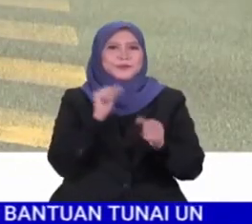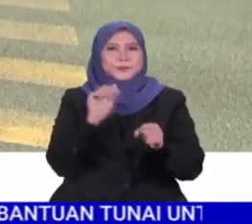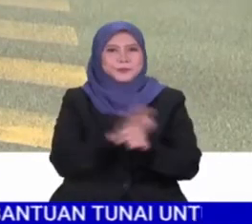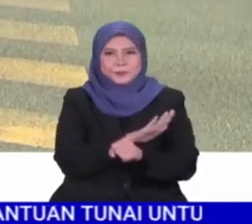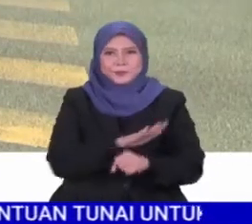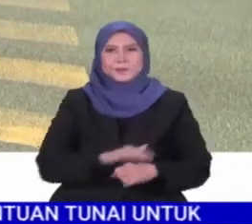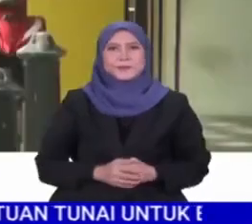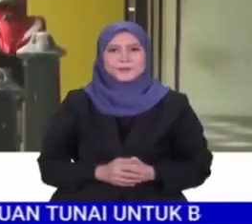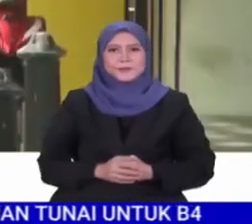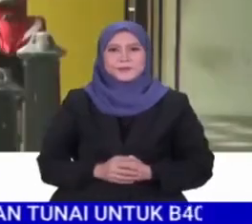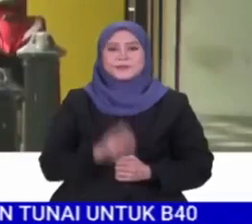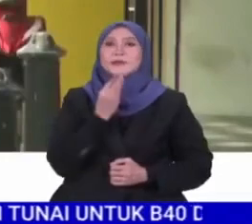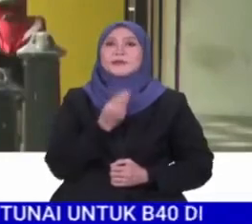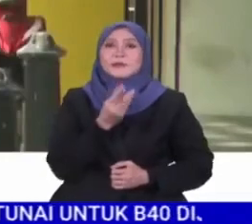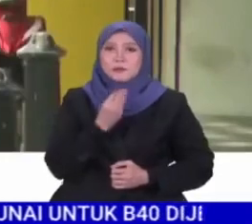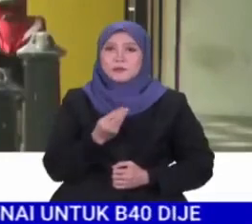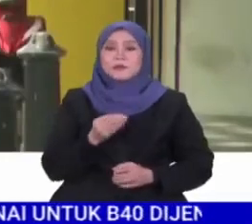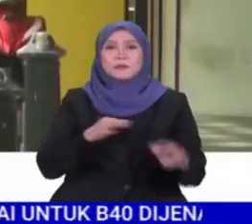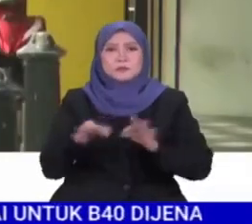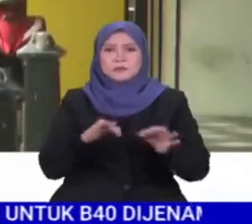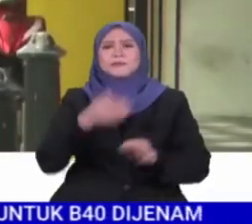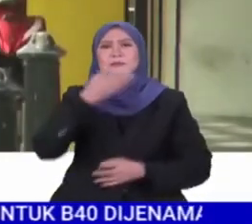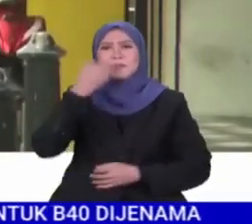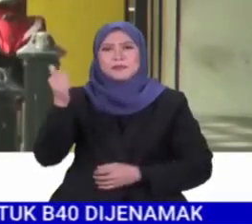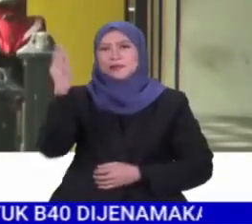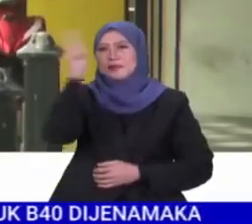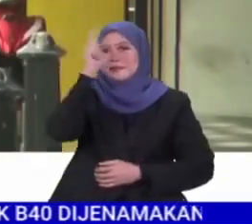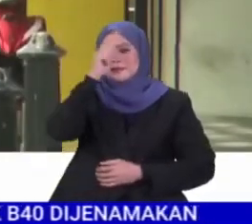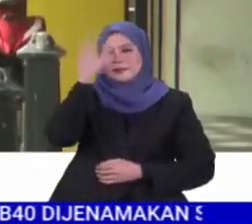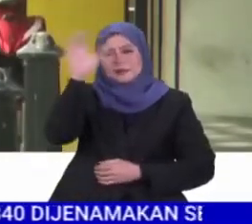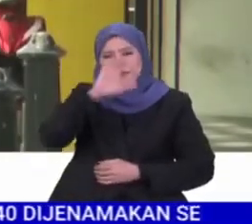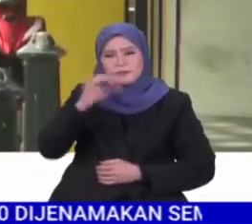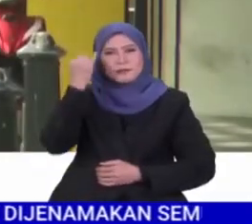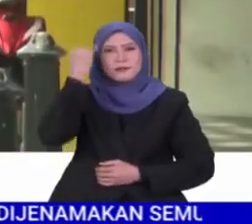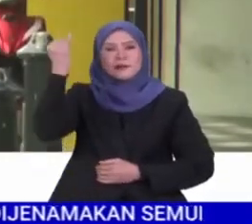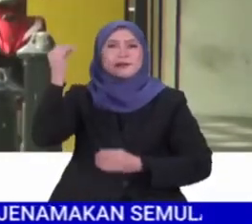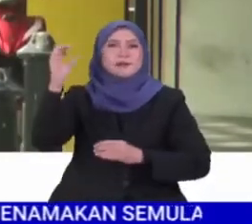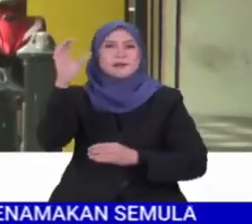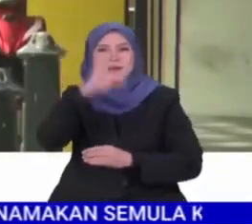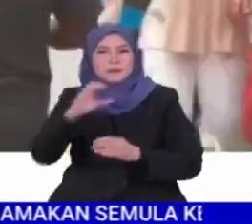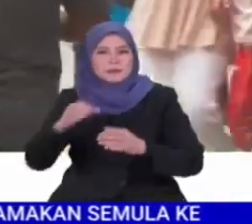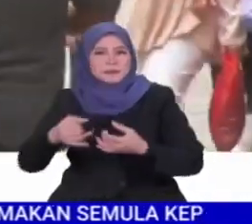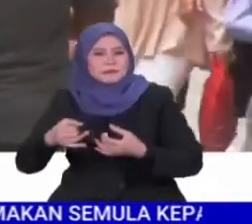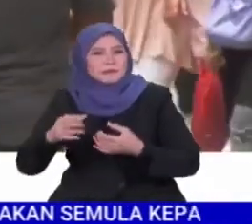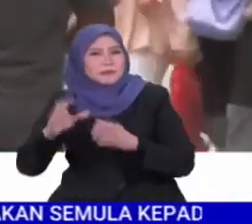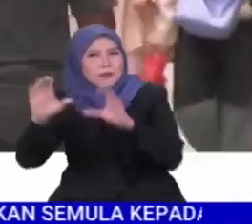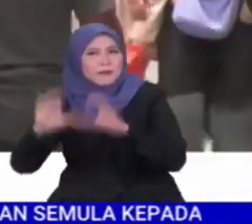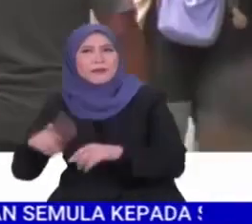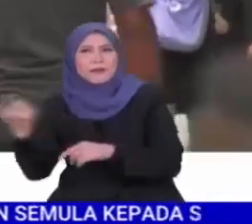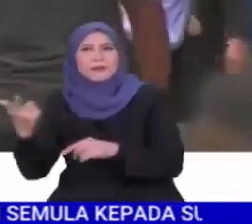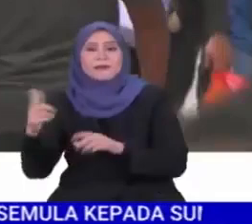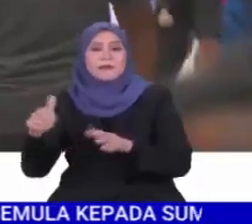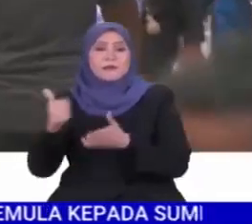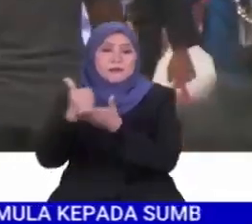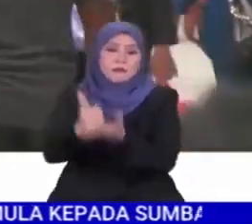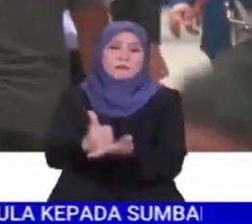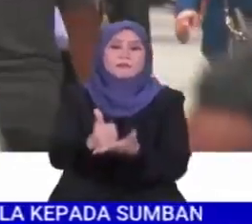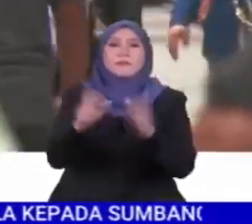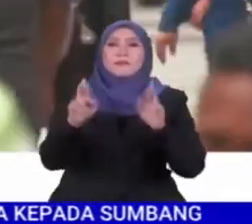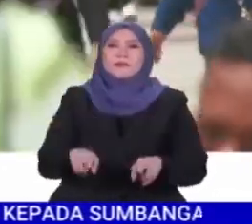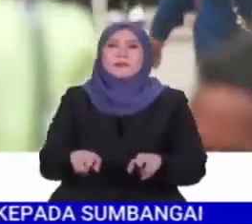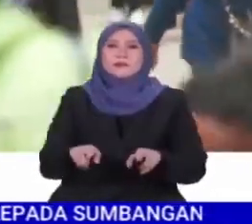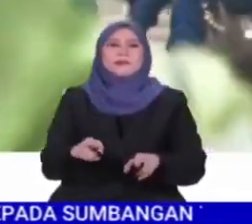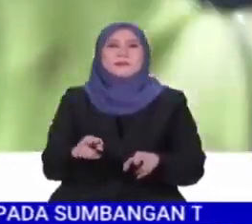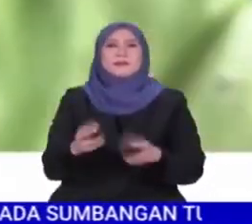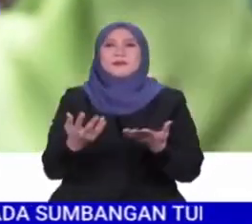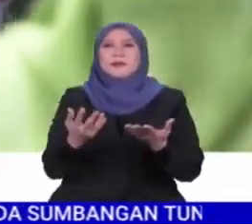Justeru, tegas Datuk Seri Anwar, adalah lebih baik kerajaan mencari kaedah dan jalan lain yang lebih berkesan bagi membantu rakyat yang